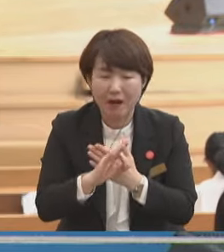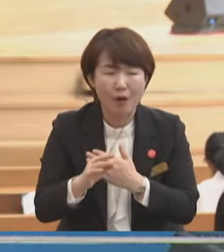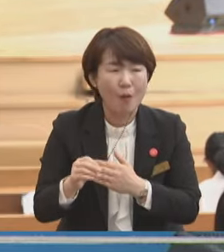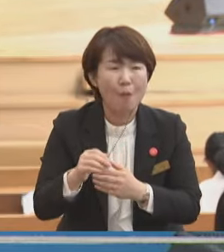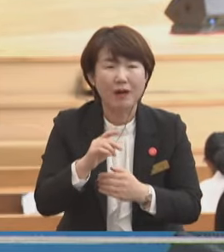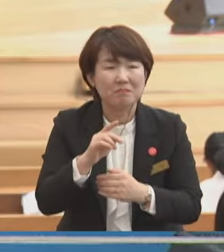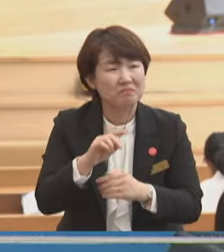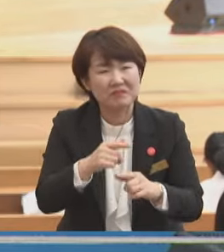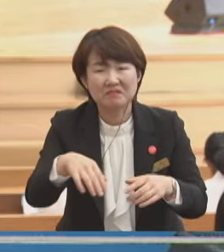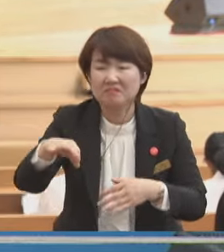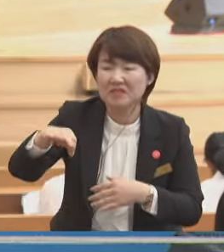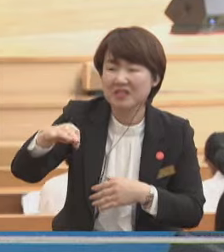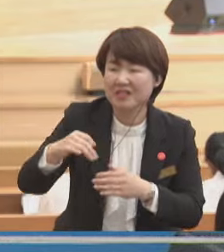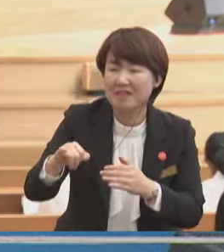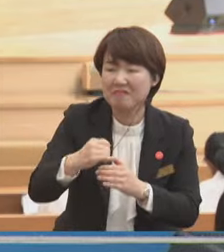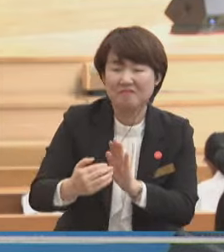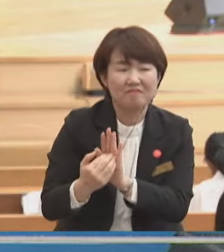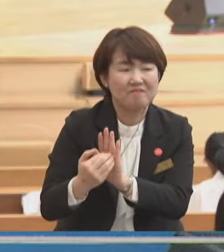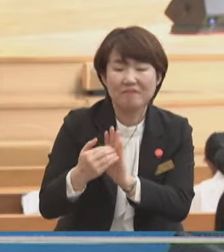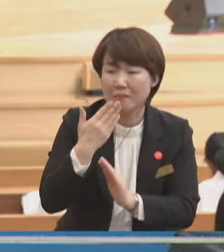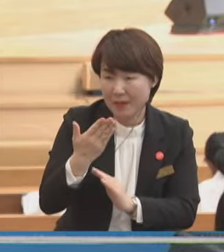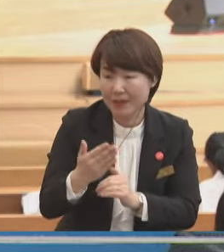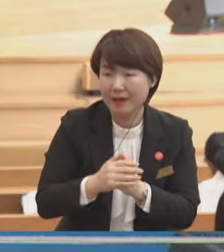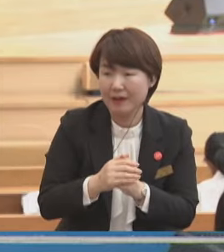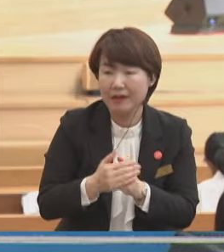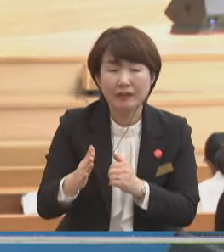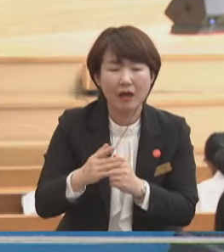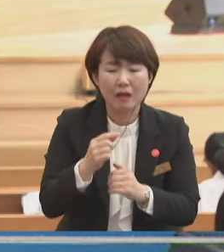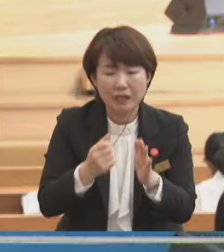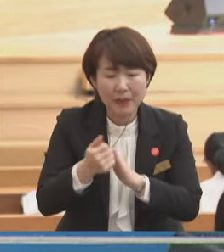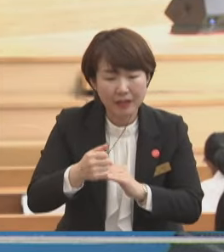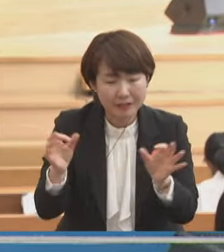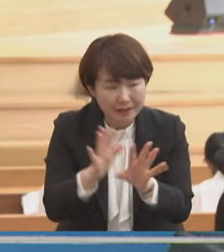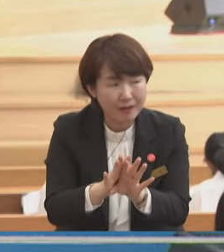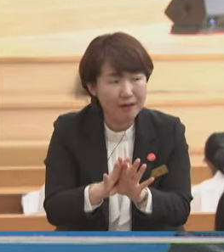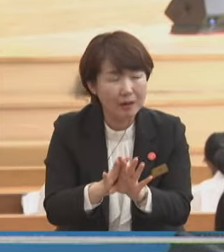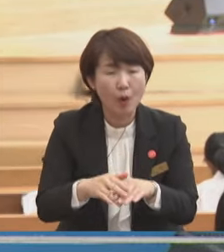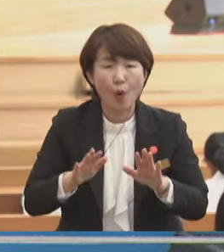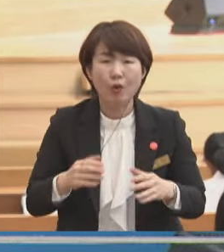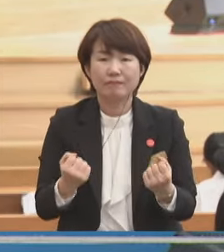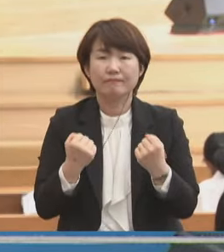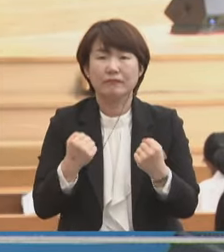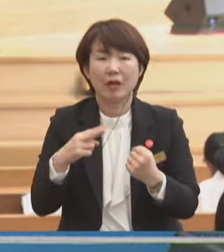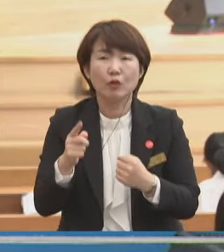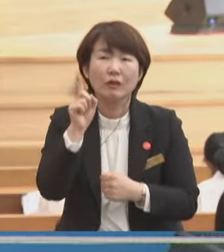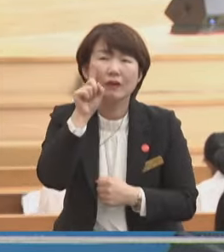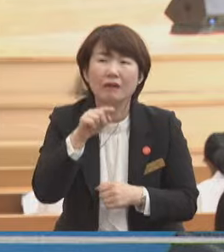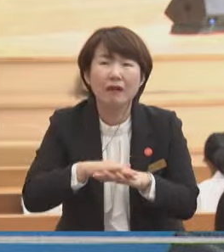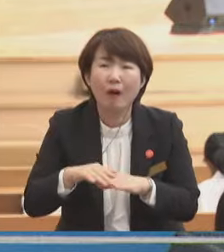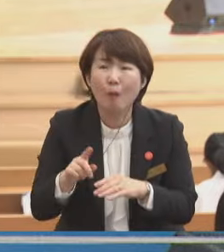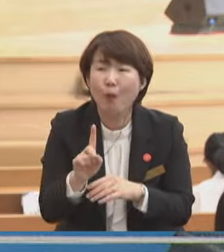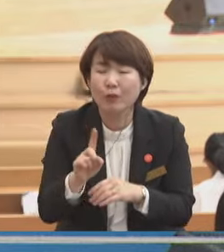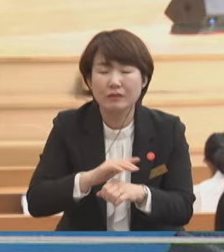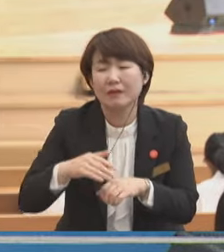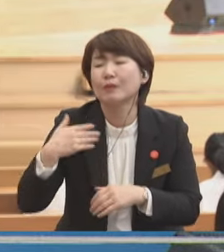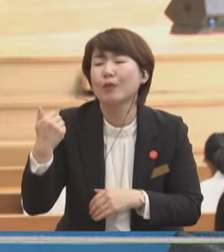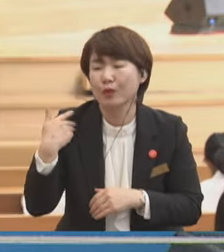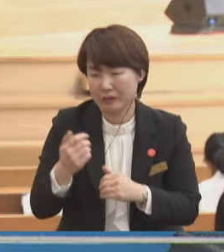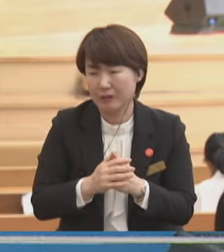않아요 반면 희망을 잃어버린 사람은 오늘 건강했다 할지라도 내일을 알 수 없는 거예요